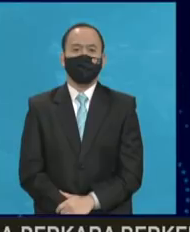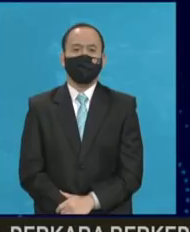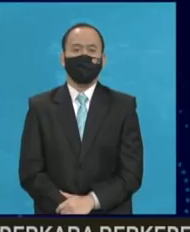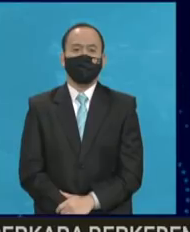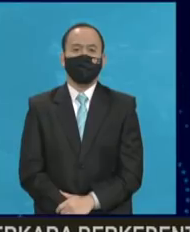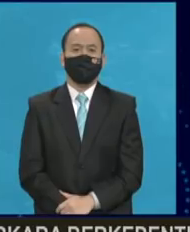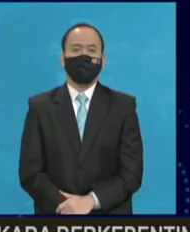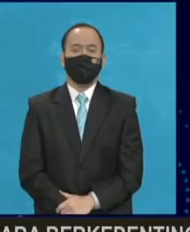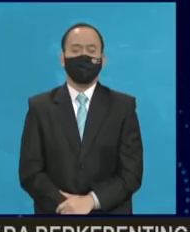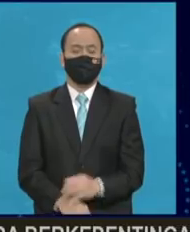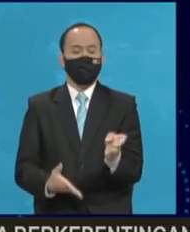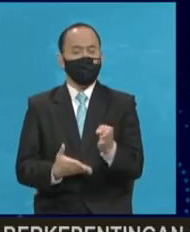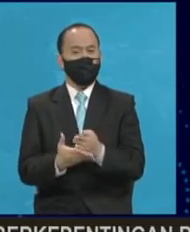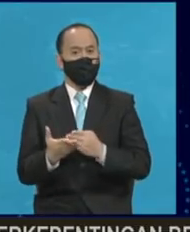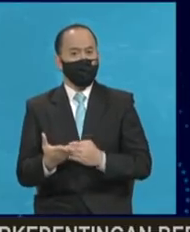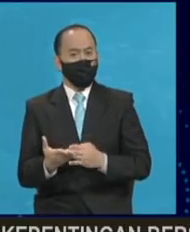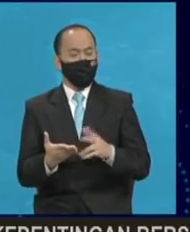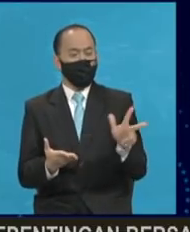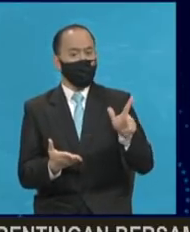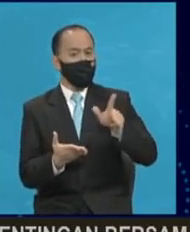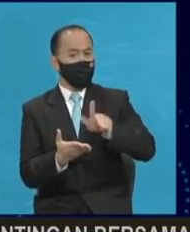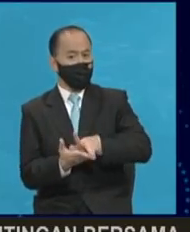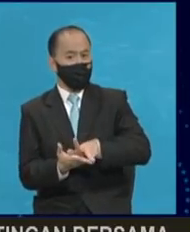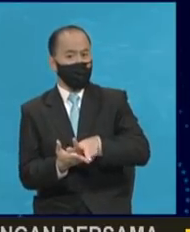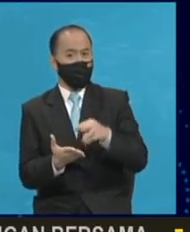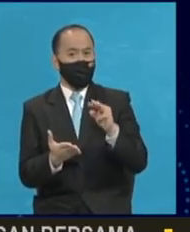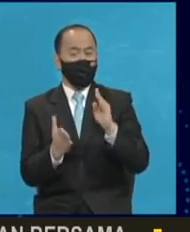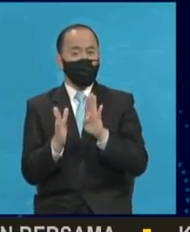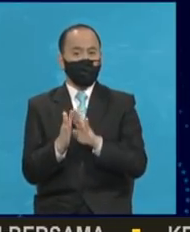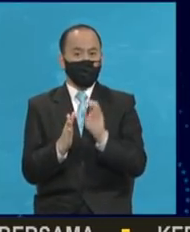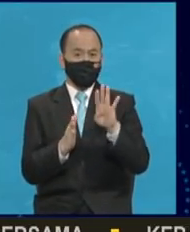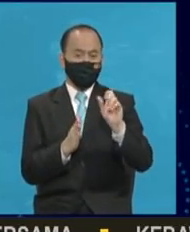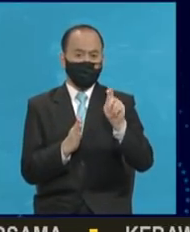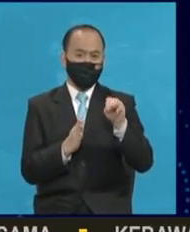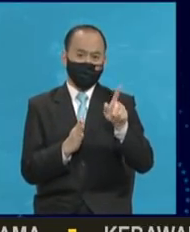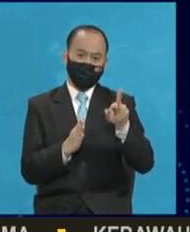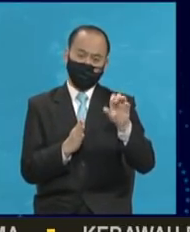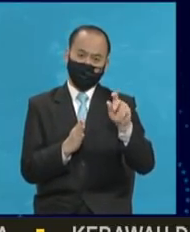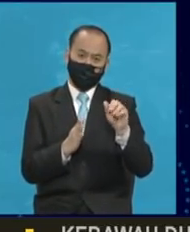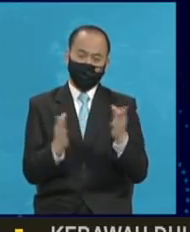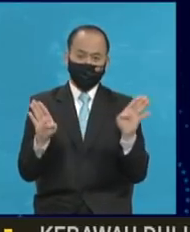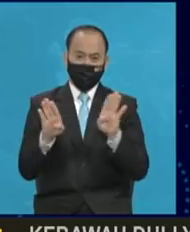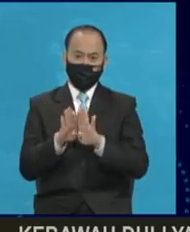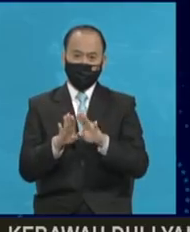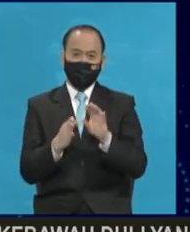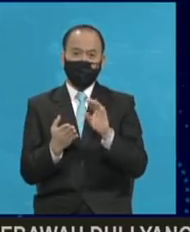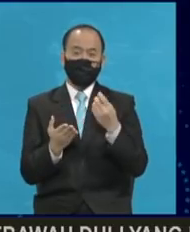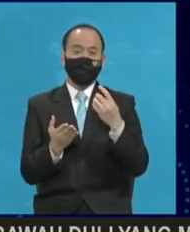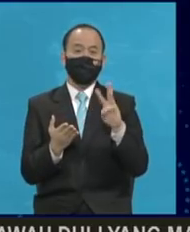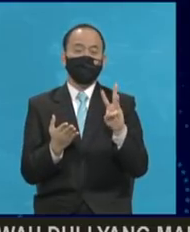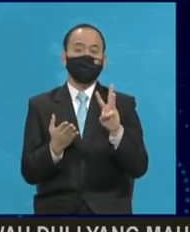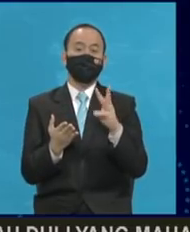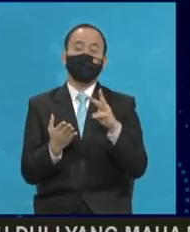di sebagian tempat letak kereta Kampung Batu marang akan ditutup sementara mulai 16 Feb 2002